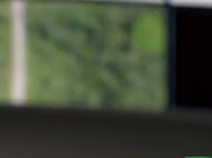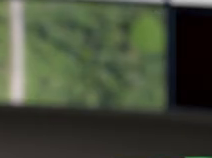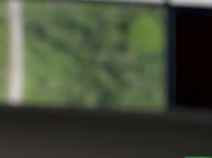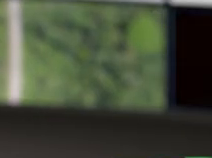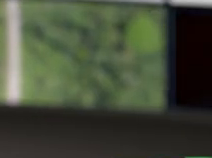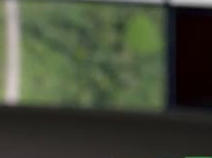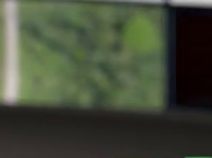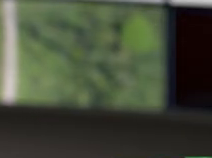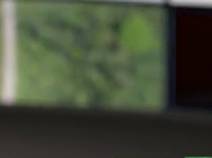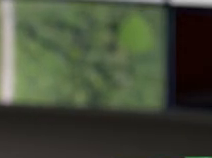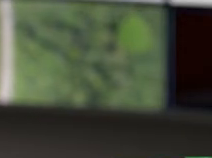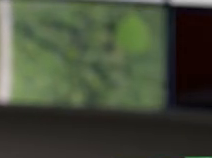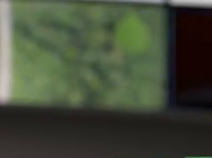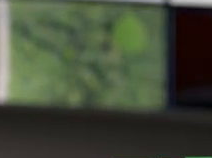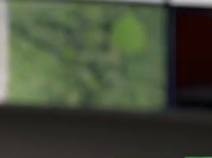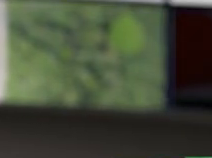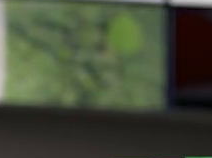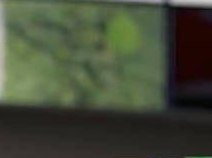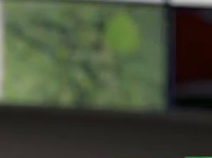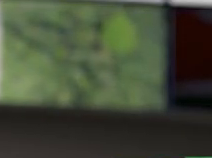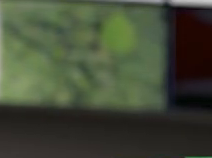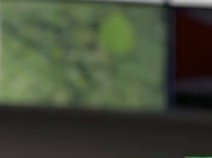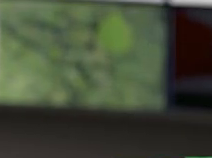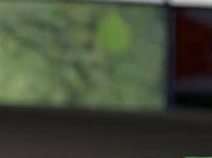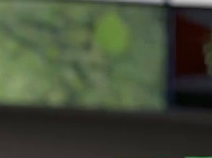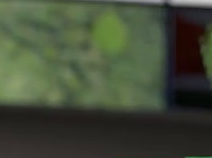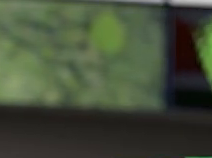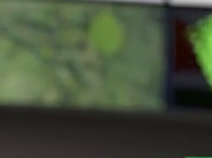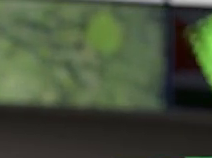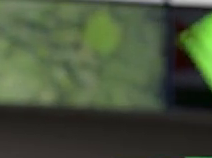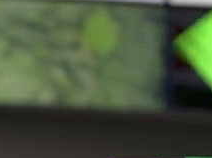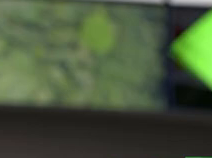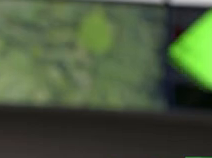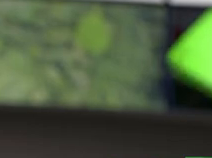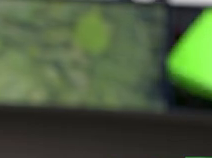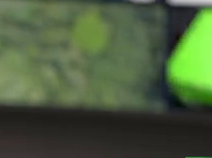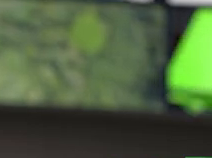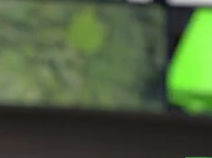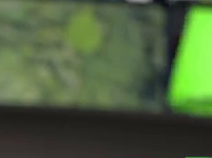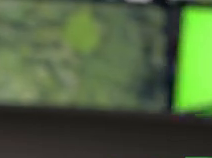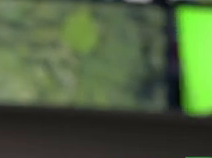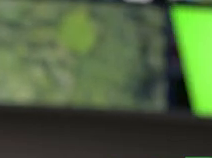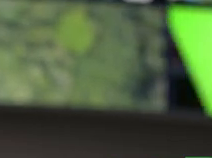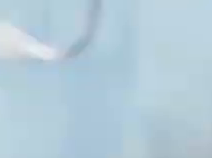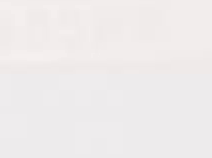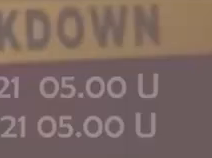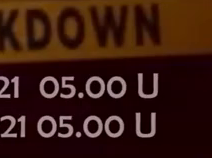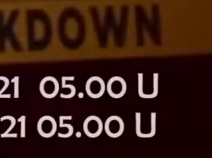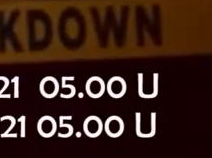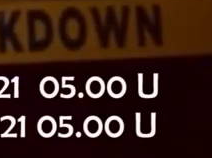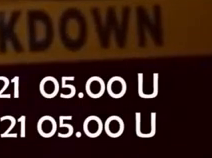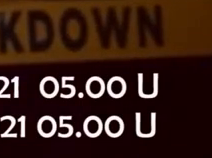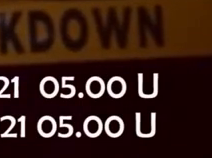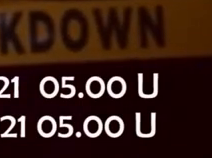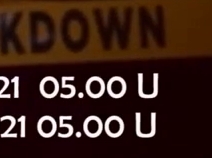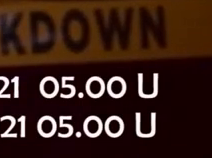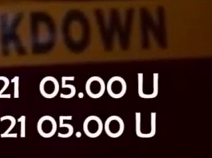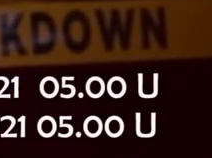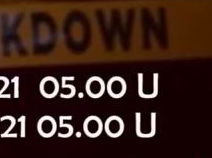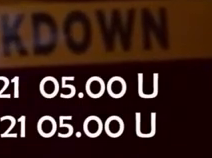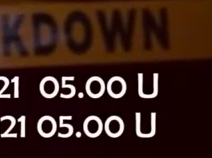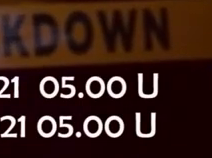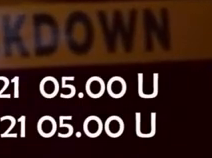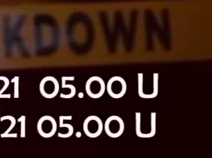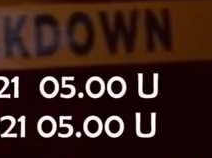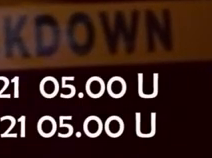Uw aandacht voor het volgende. De aanhoudende coronapandemie baart de regering enorm zorgen. Met het oog op het aanstaande